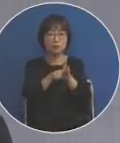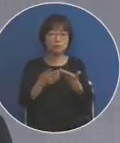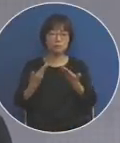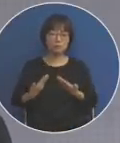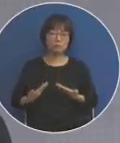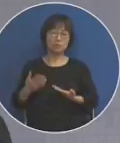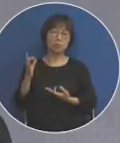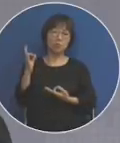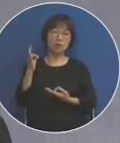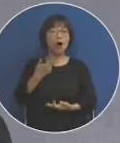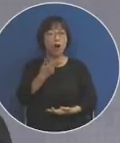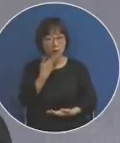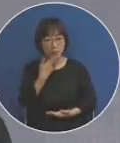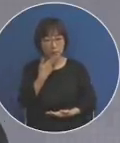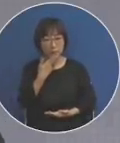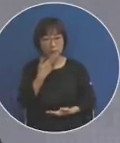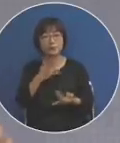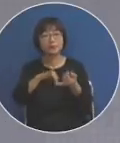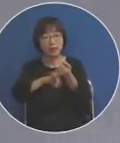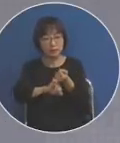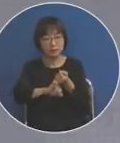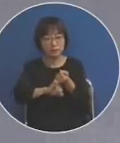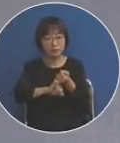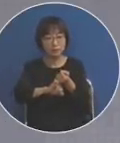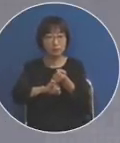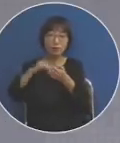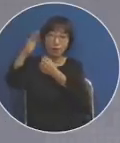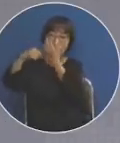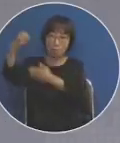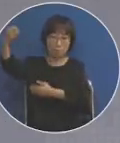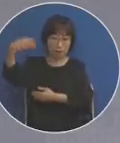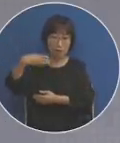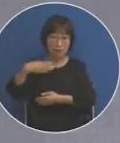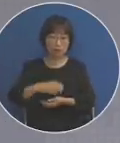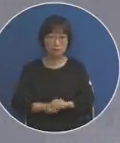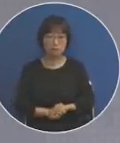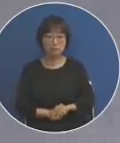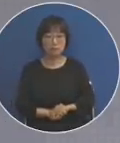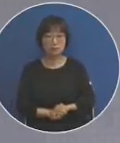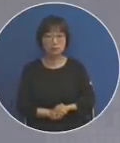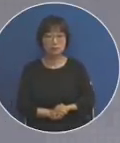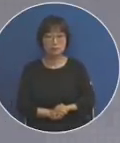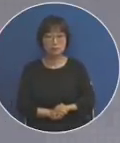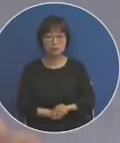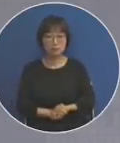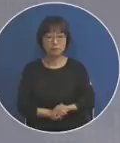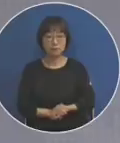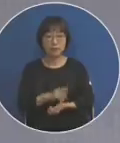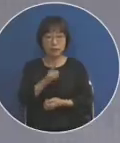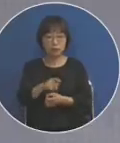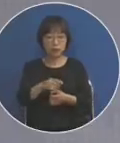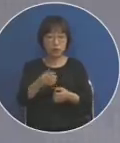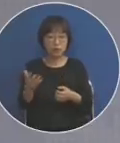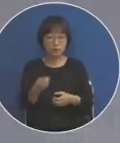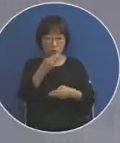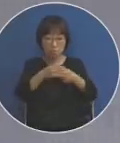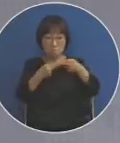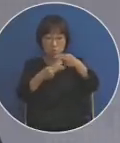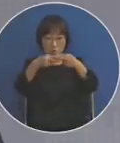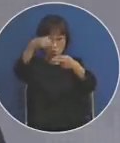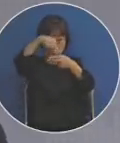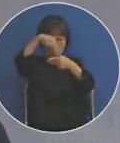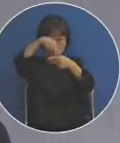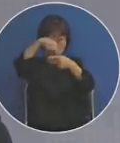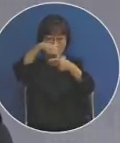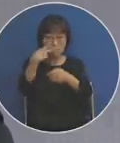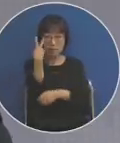And for Jerusalem's sake, I will not be quiet. 이렇게 하나님이 말씀하셨어요. That's what God says. 그리고는 성벽에 파수꾼을 세우라는 겁니다. And then he says to raise up